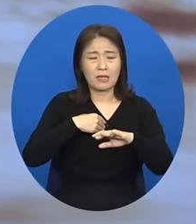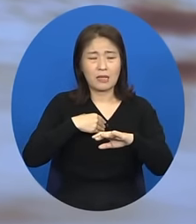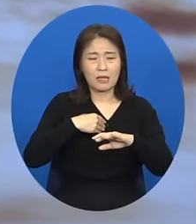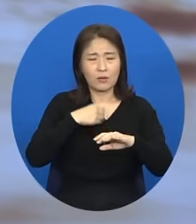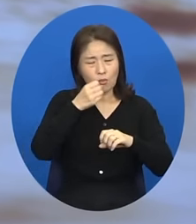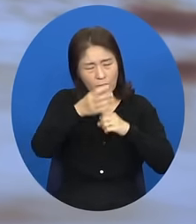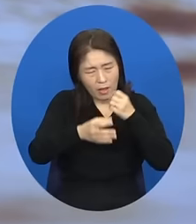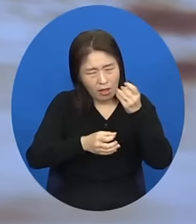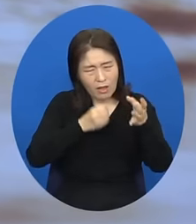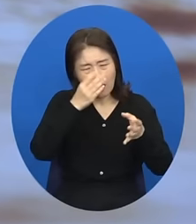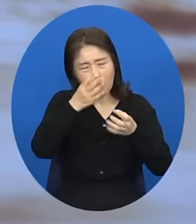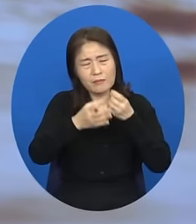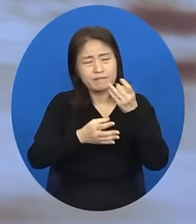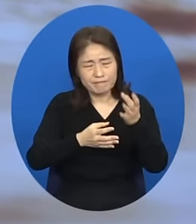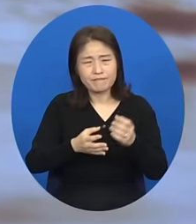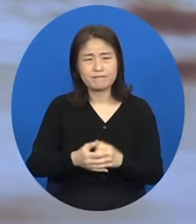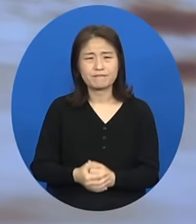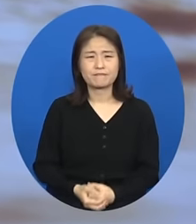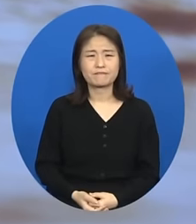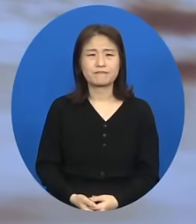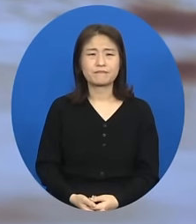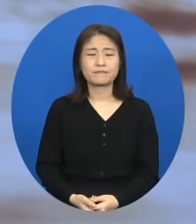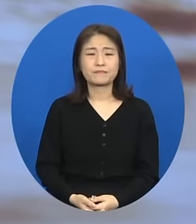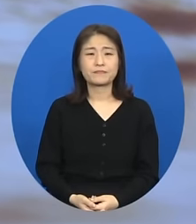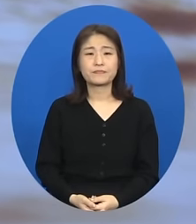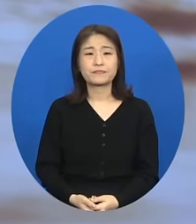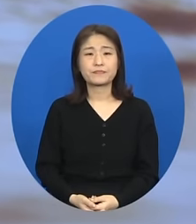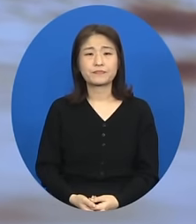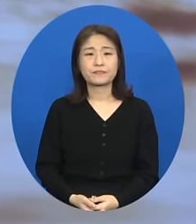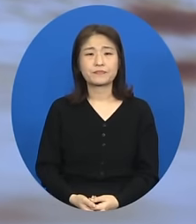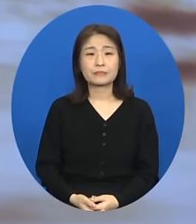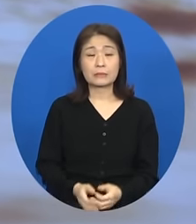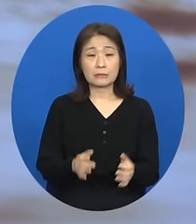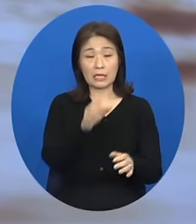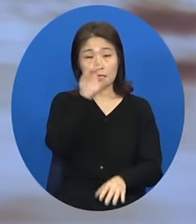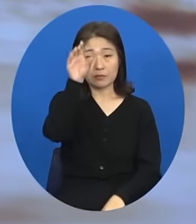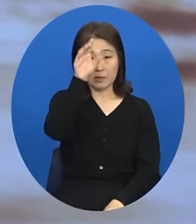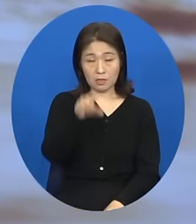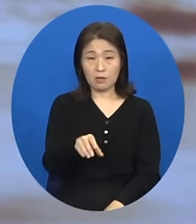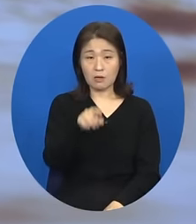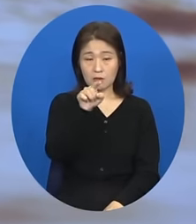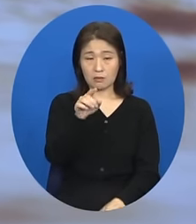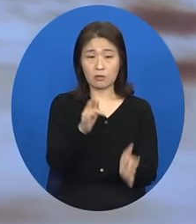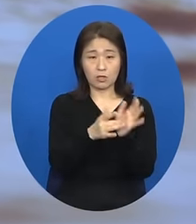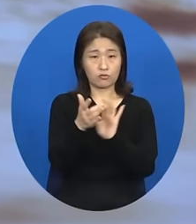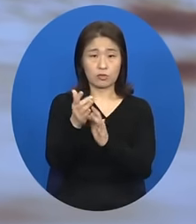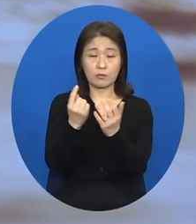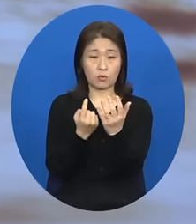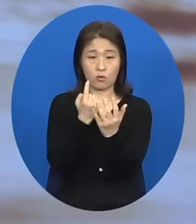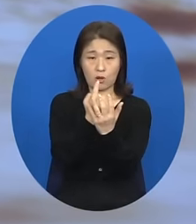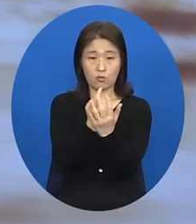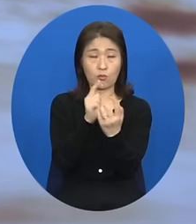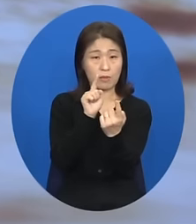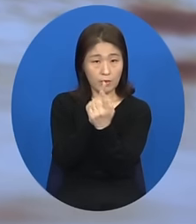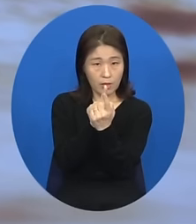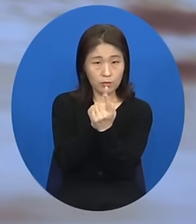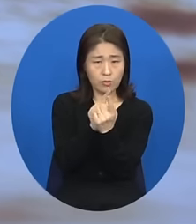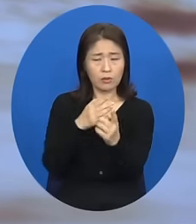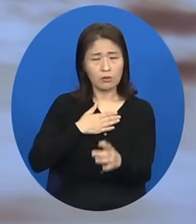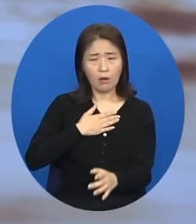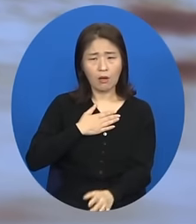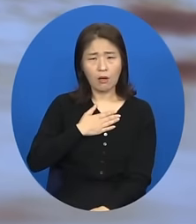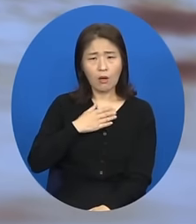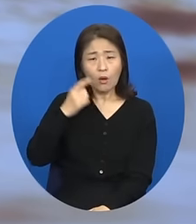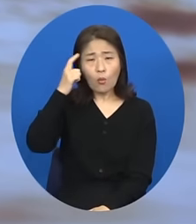시작했습니다. 그때 나는 십자가에서 예수님을 만나도 왜 이랬을까라는 생각을